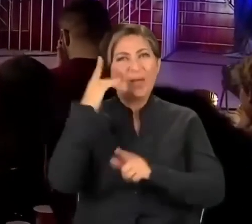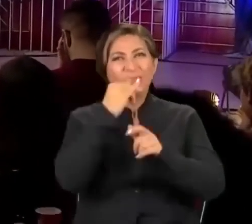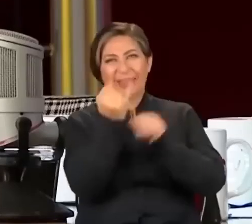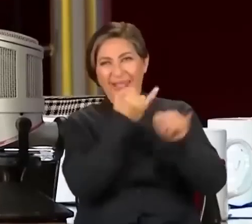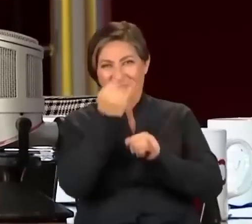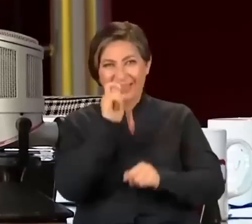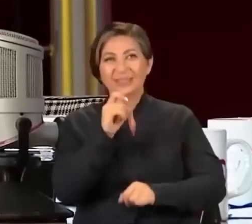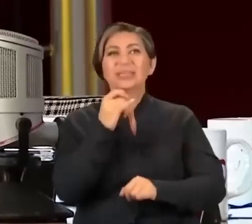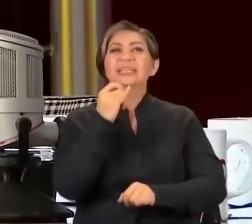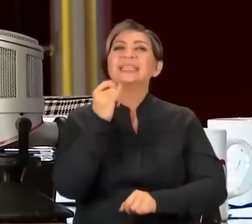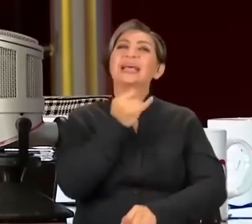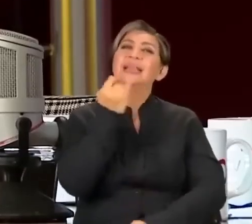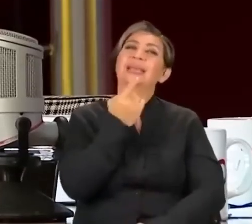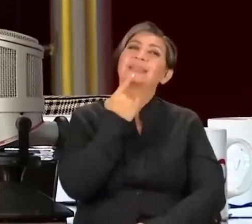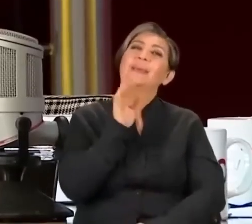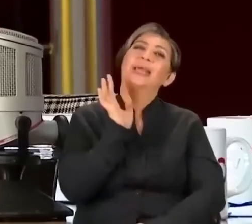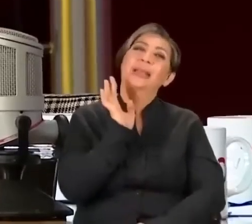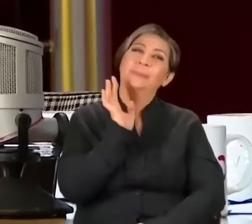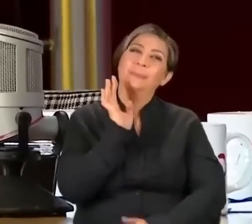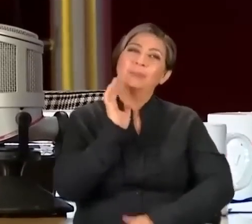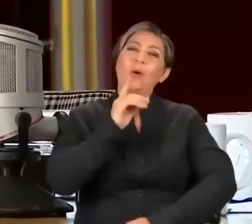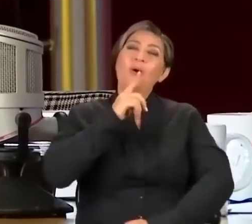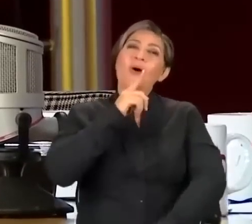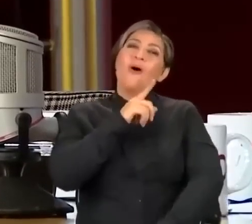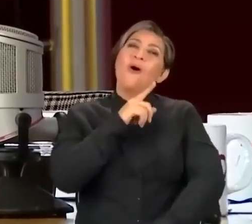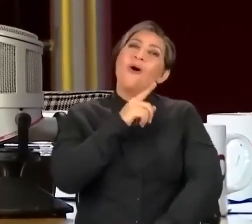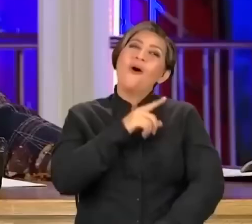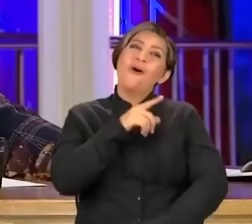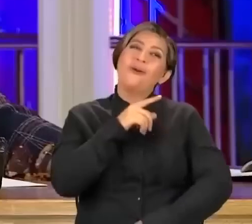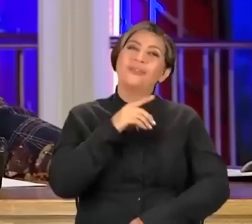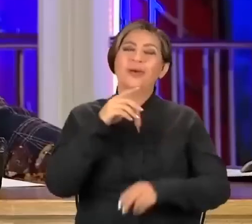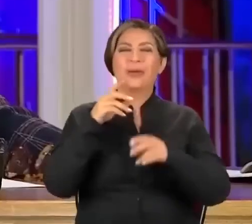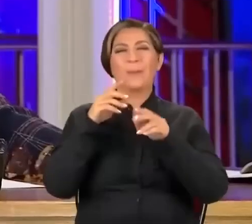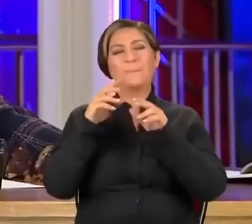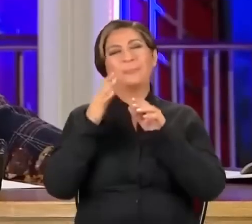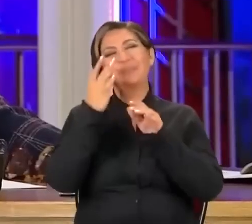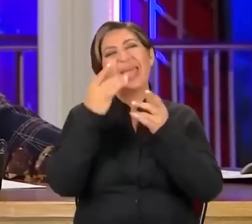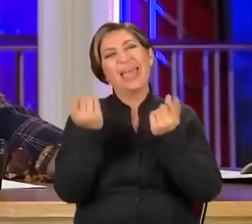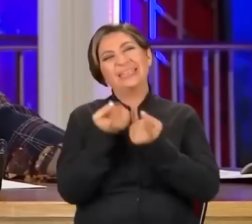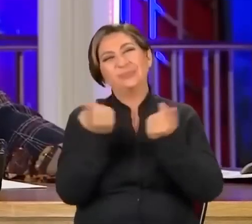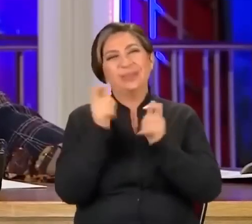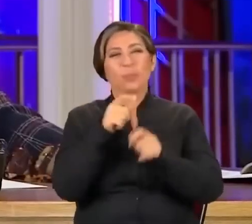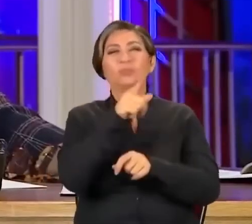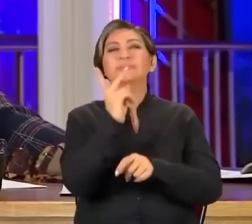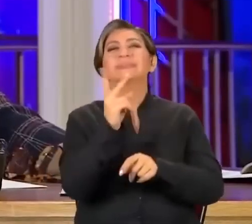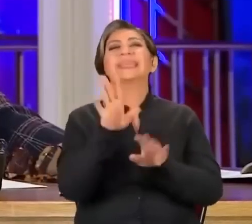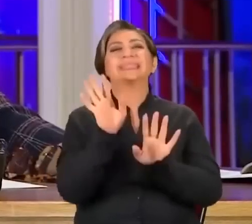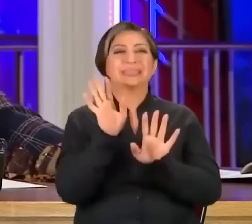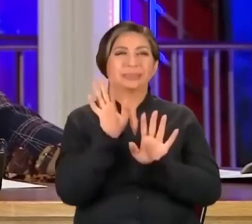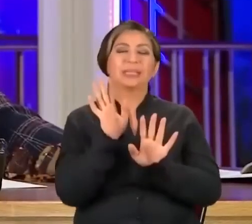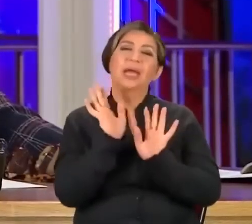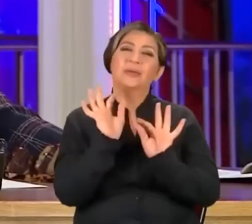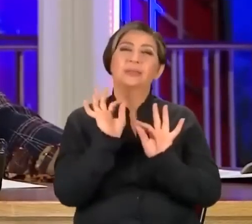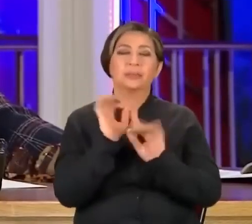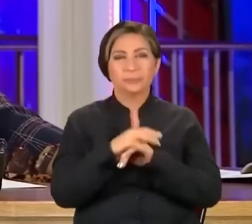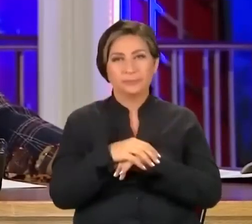dalga geçiyorsun. Dalga geçiyor demeyelim. Onunla... Yani, onun parodisi gibi diyor. Onun parodisini yapıyorsun. Evet, evet. Bu sen değilsin yani. Bunu özellikle söylemek